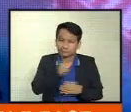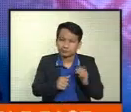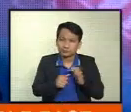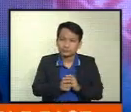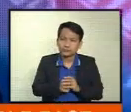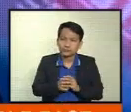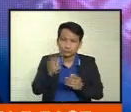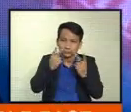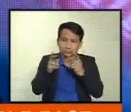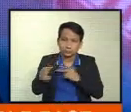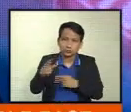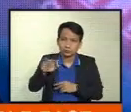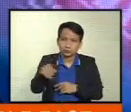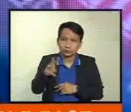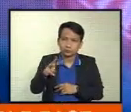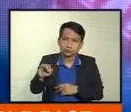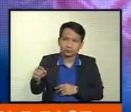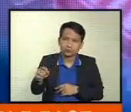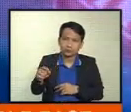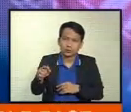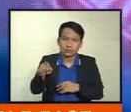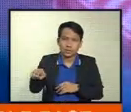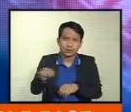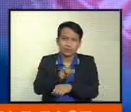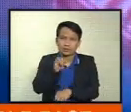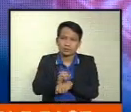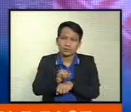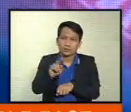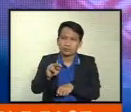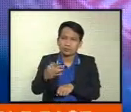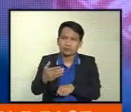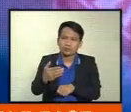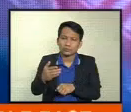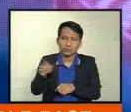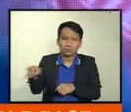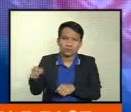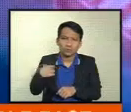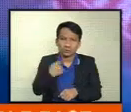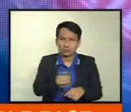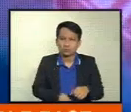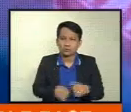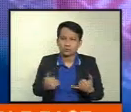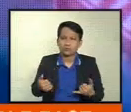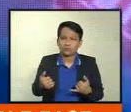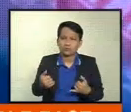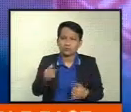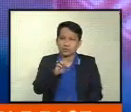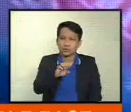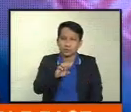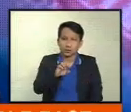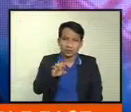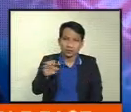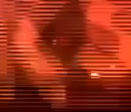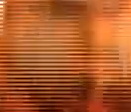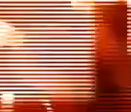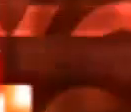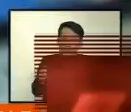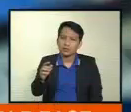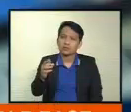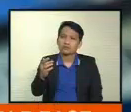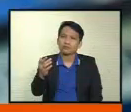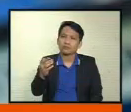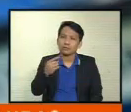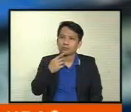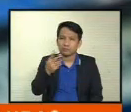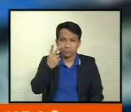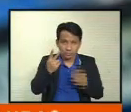Binisitan ni Indonesian President Joko Widodo ang Natuna Island kasunod ng paglabag umano ng China sa kanilang exclusive economic zone. Sa